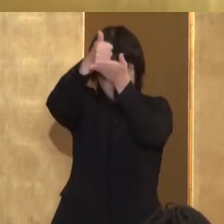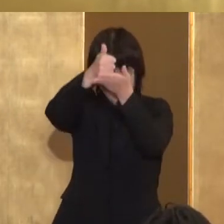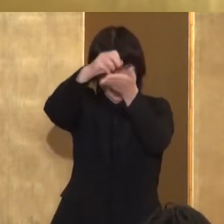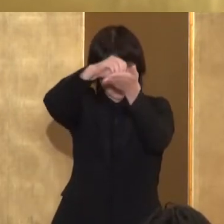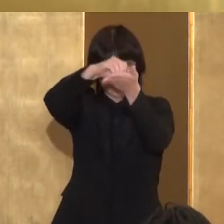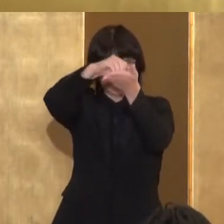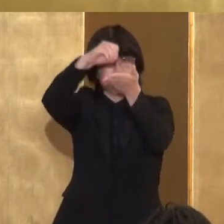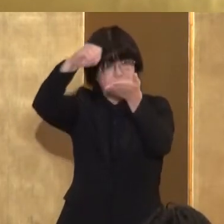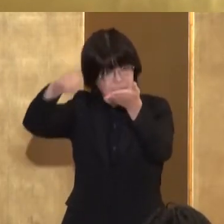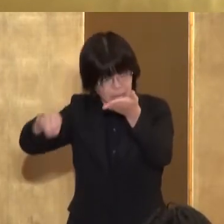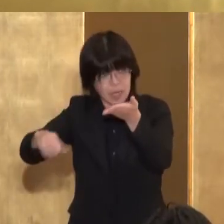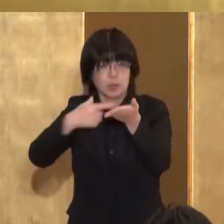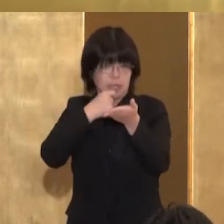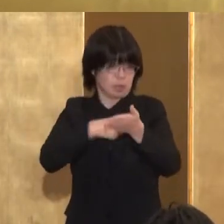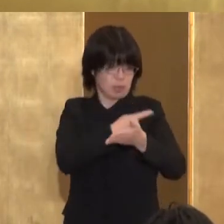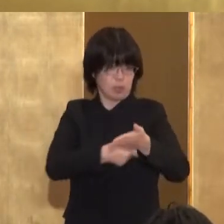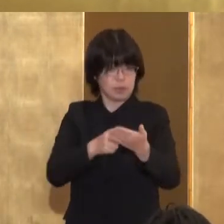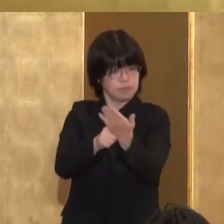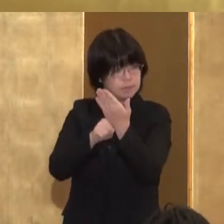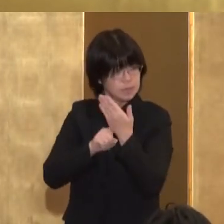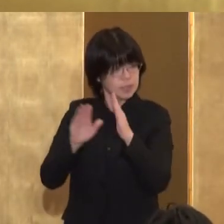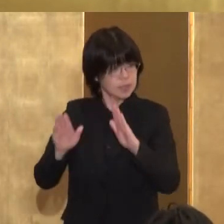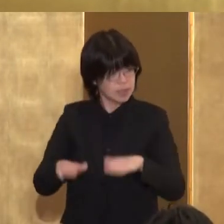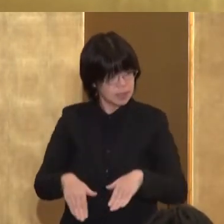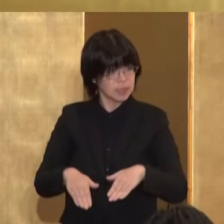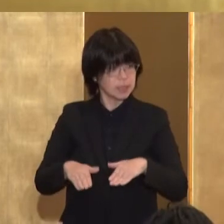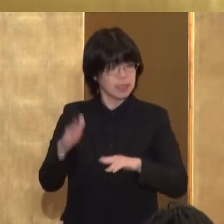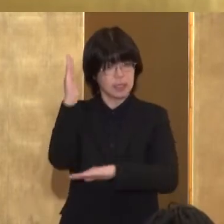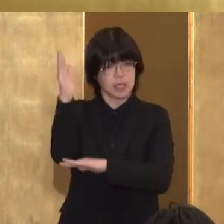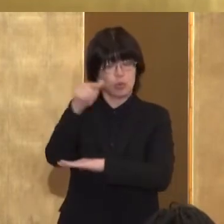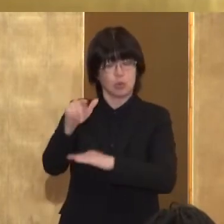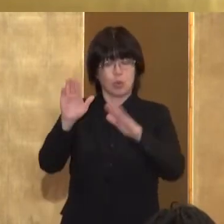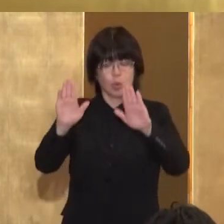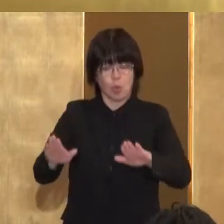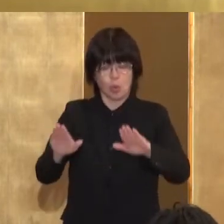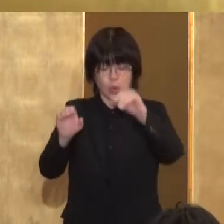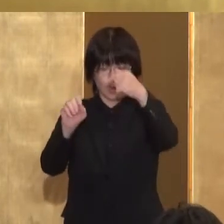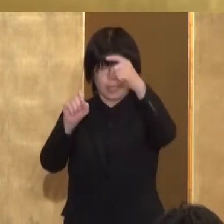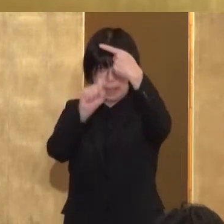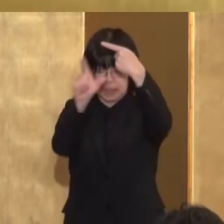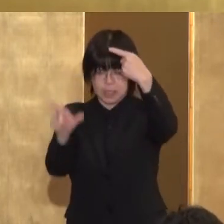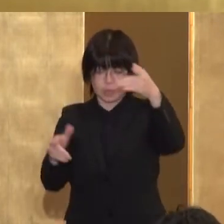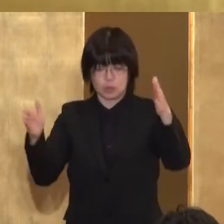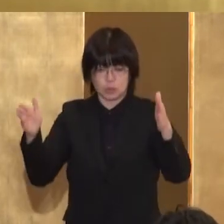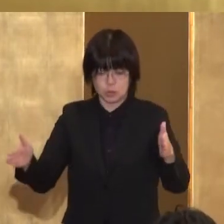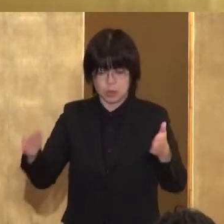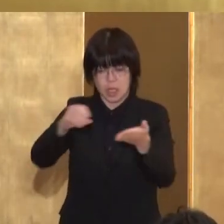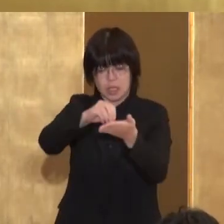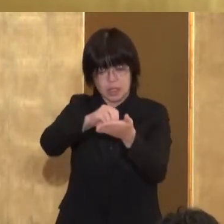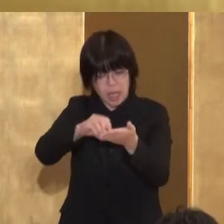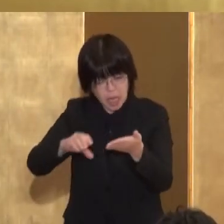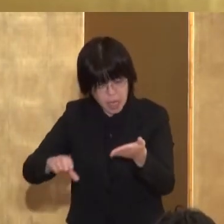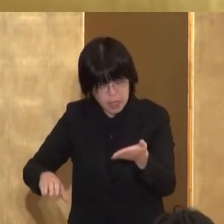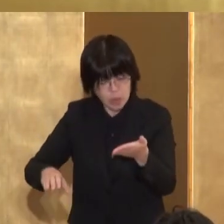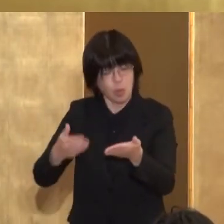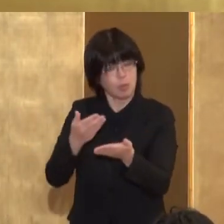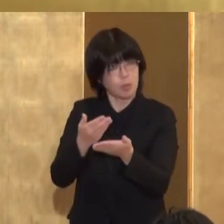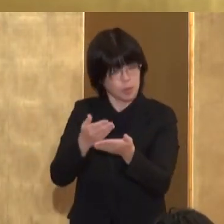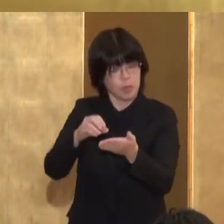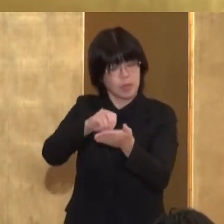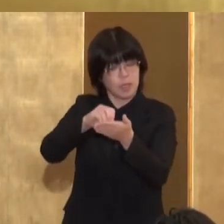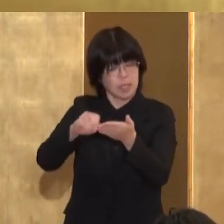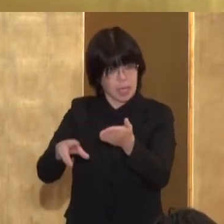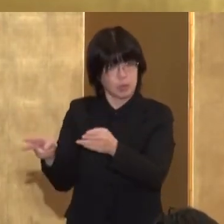されました。政府の有識者会議は今月中にも特例法で一代限りのタイを実現するよう求める論点整理を公表する見通しです